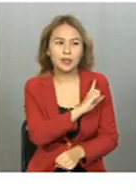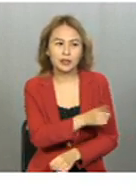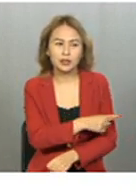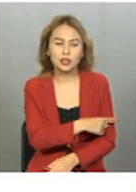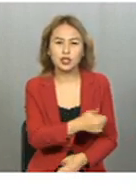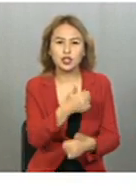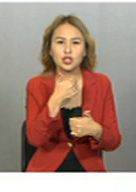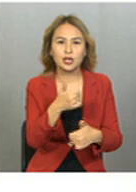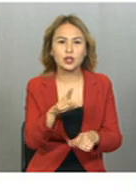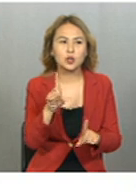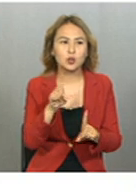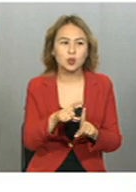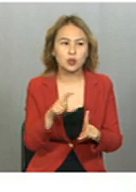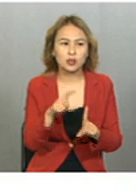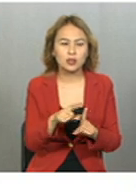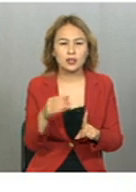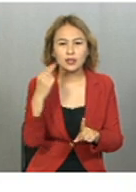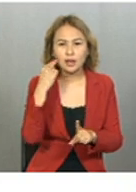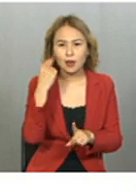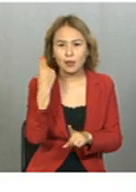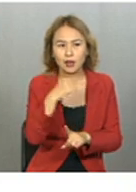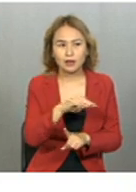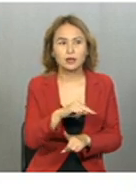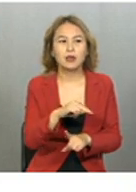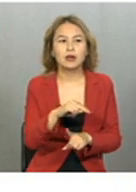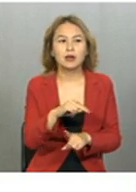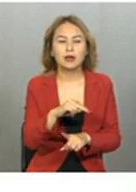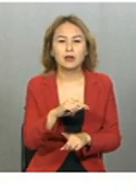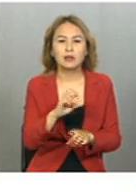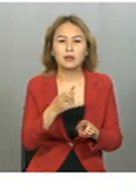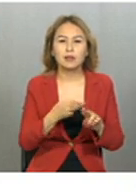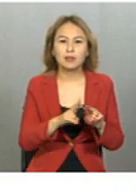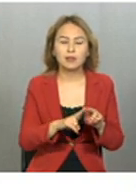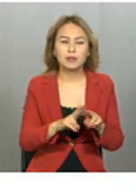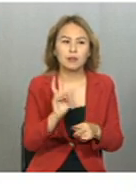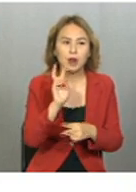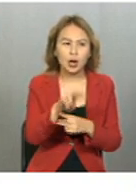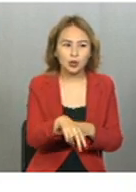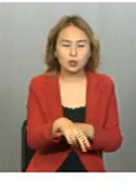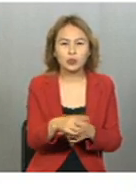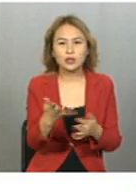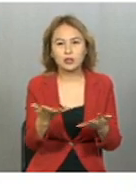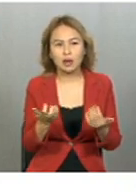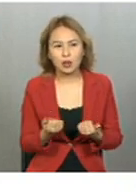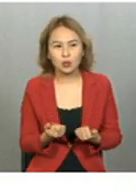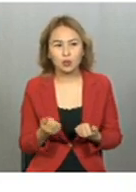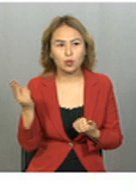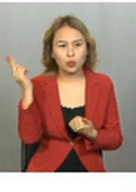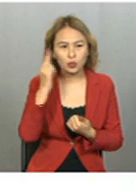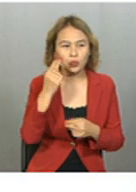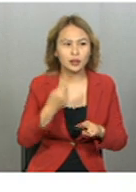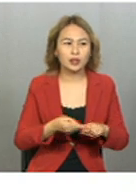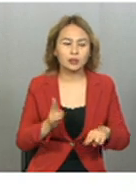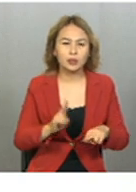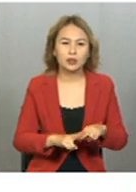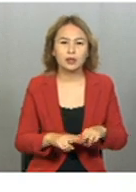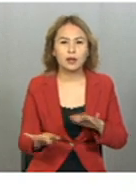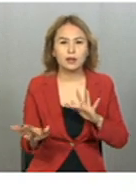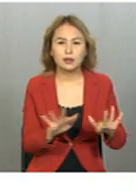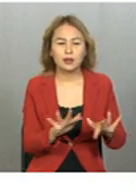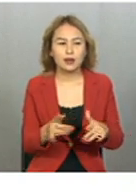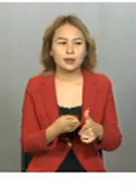мықты, жақсы сөздері сапаны, ал бару, салу, оқу дегендер қимылды